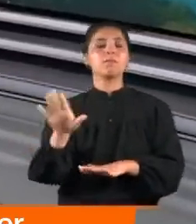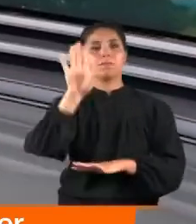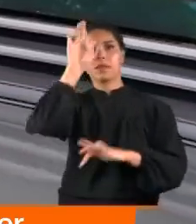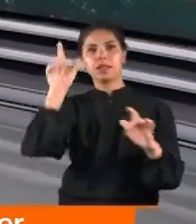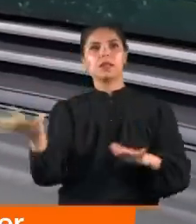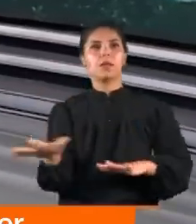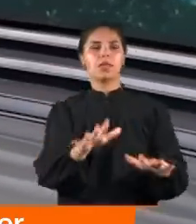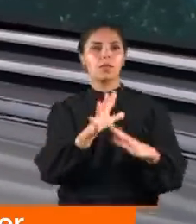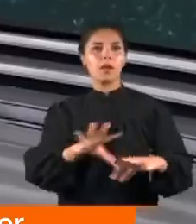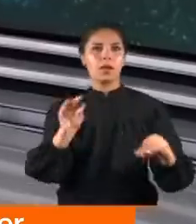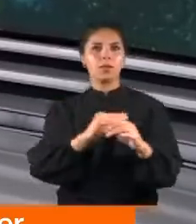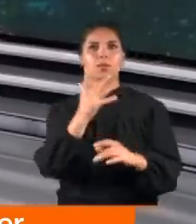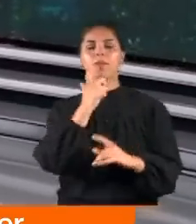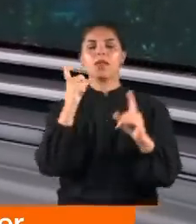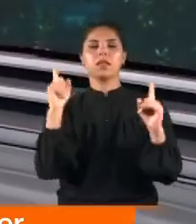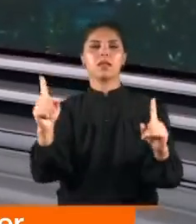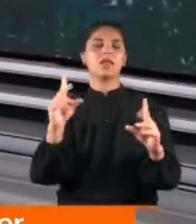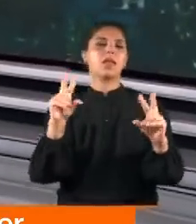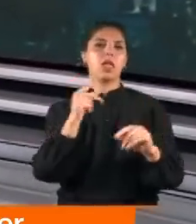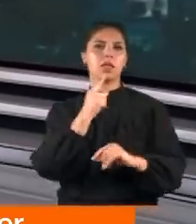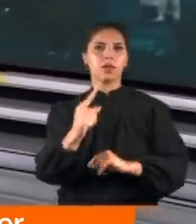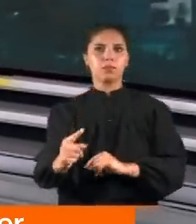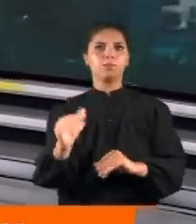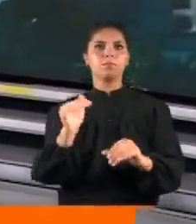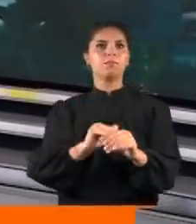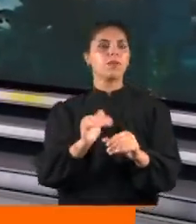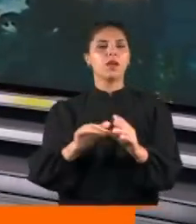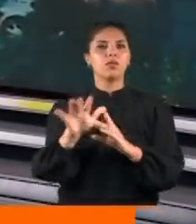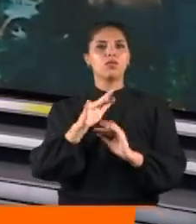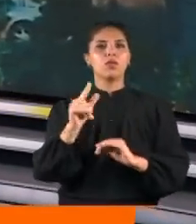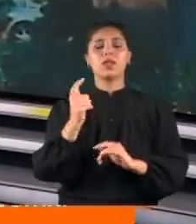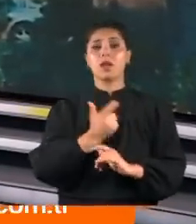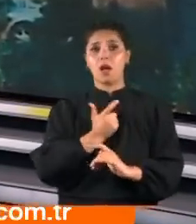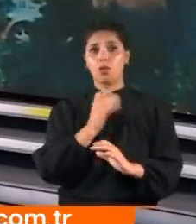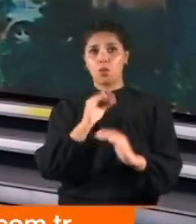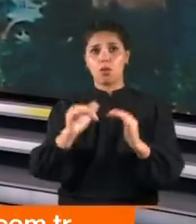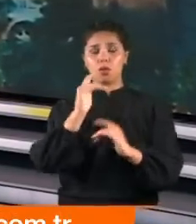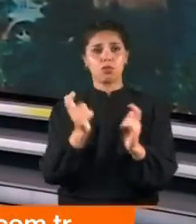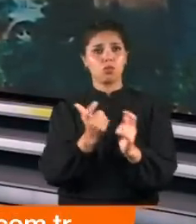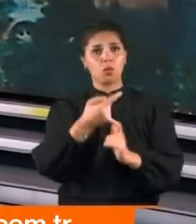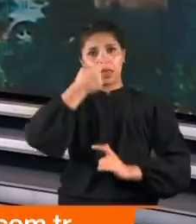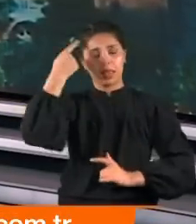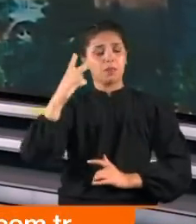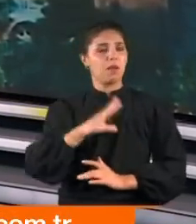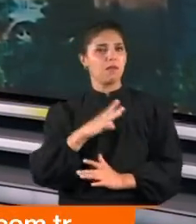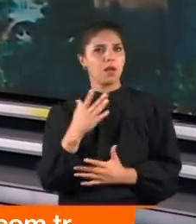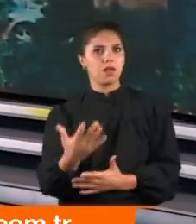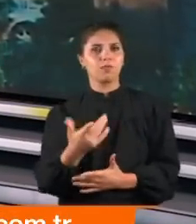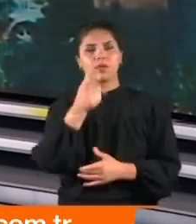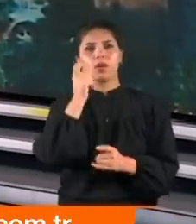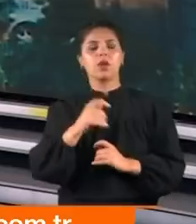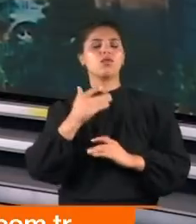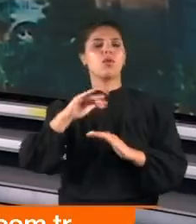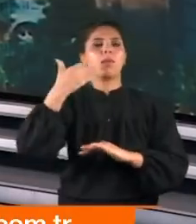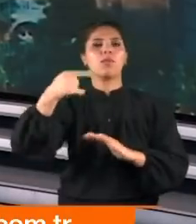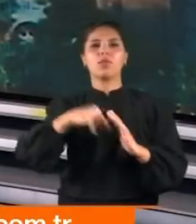kentin depreme hazırlanması için 5 sene yeter diyor. Hatta meclisin söz konusu yasa için olağanüstü toplanabilmesi de gündemde. Dikkat çeken bir